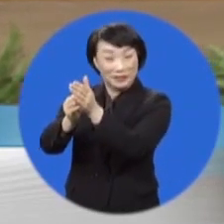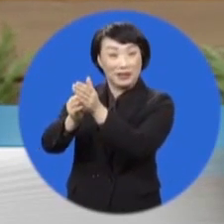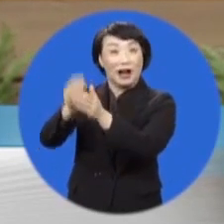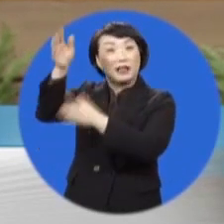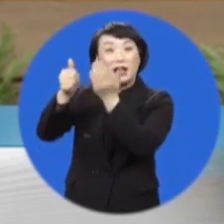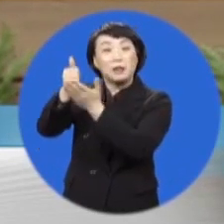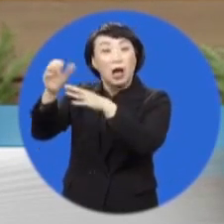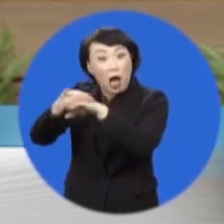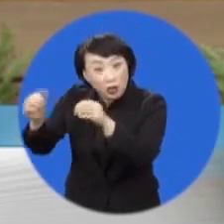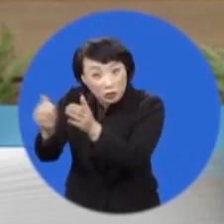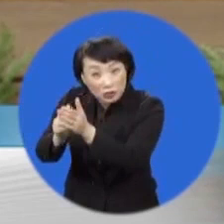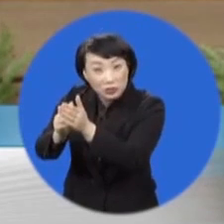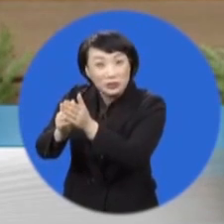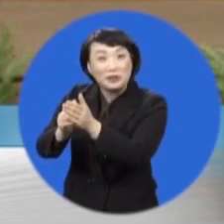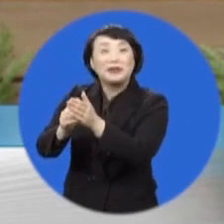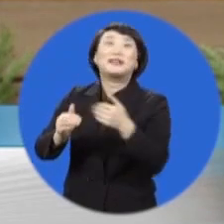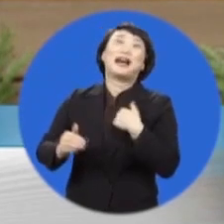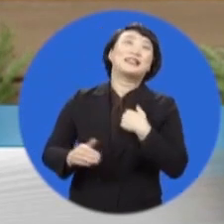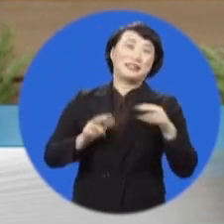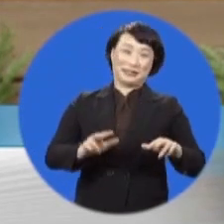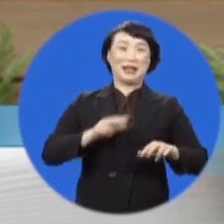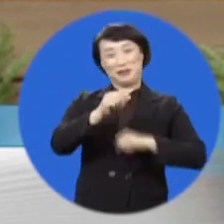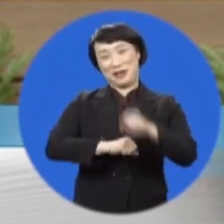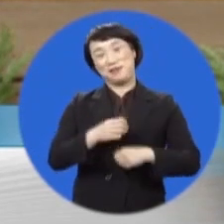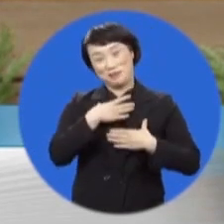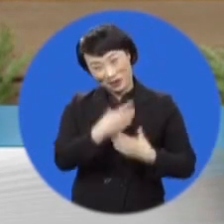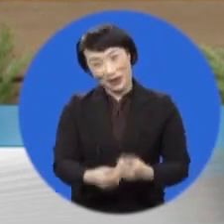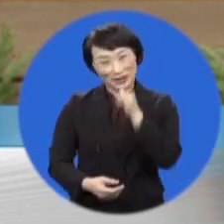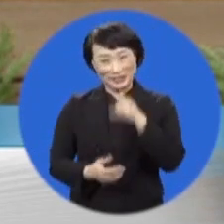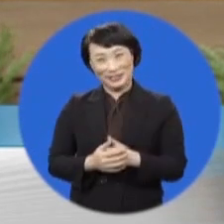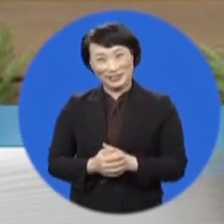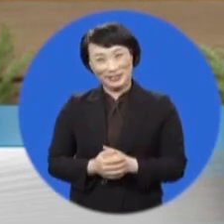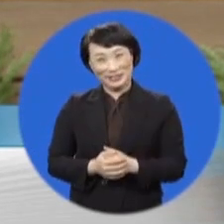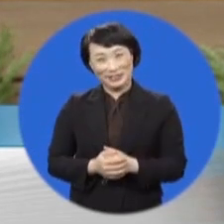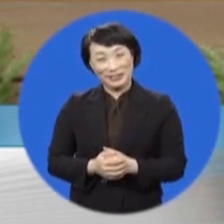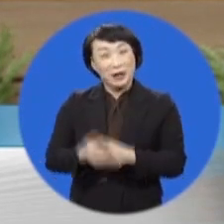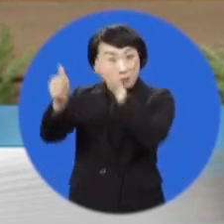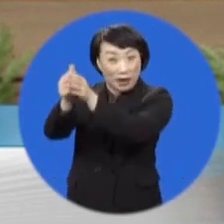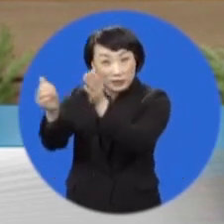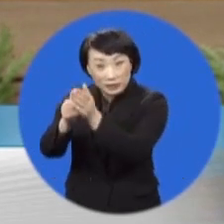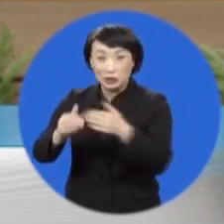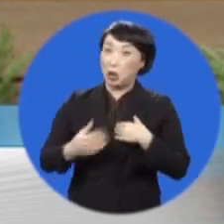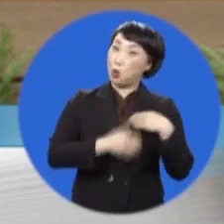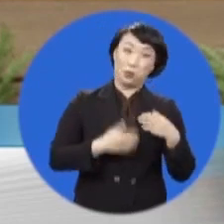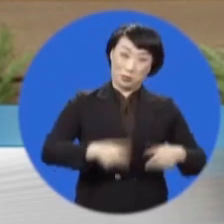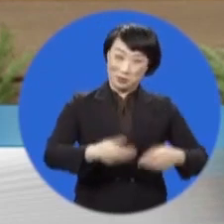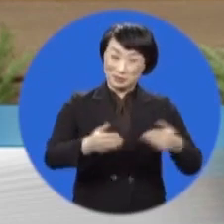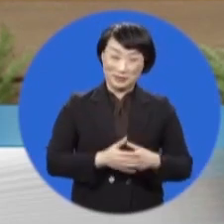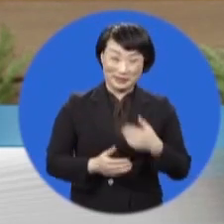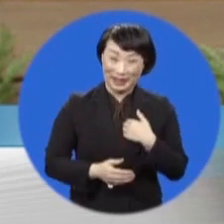하나님은 해결하고 눈은 최 하락 에 느낀 다음에 노는 걱정하지